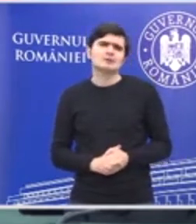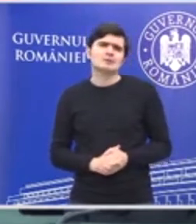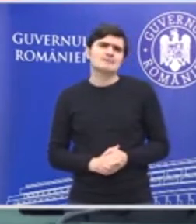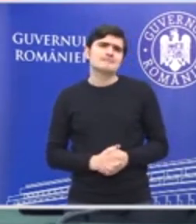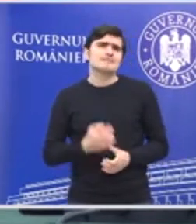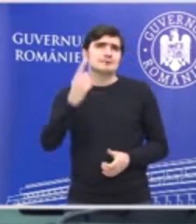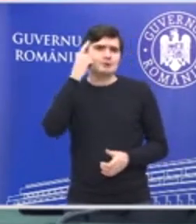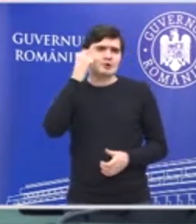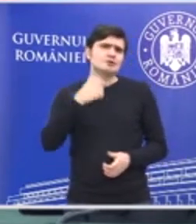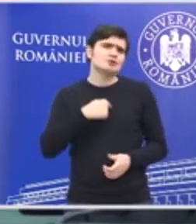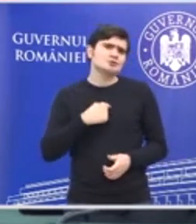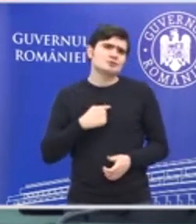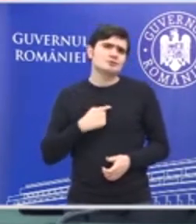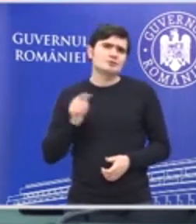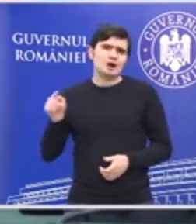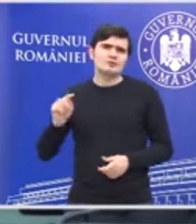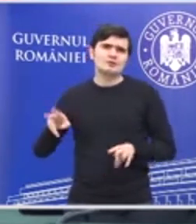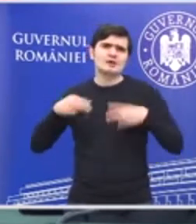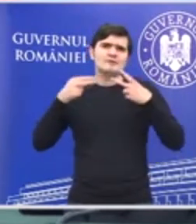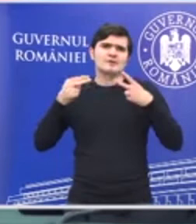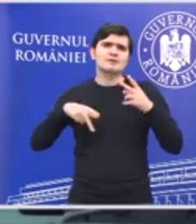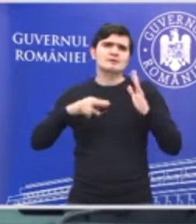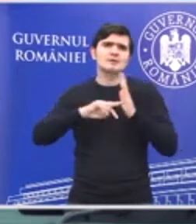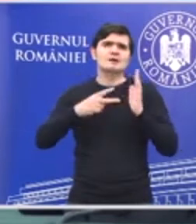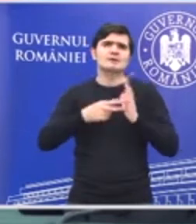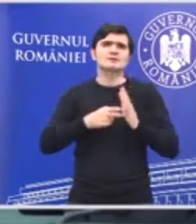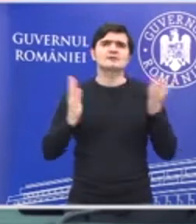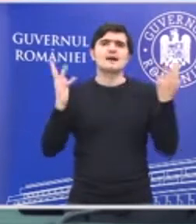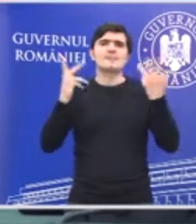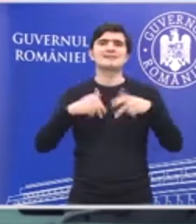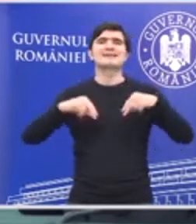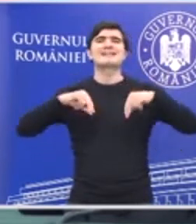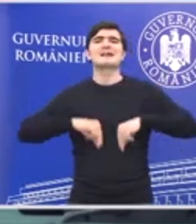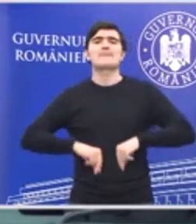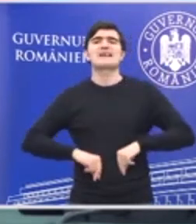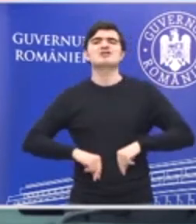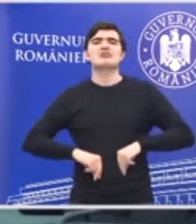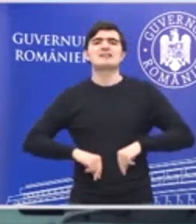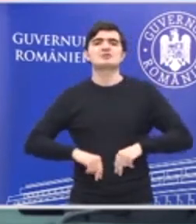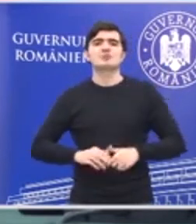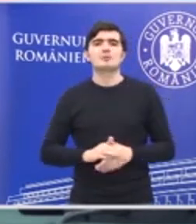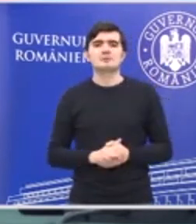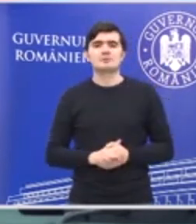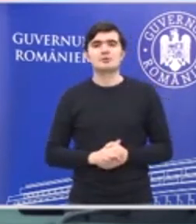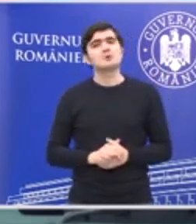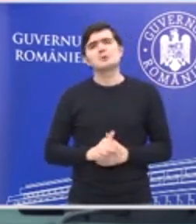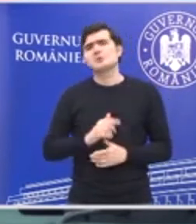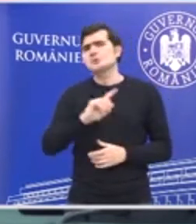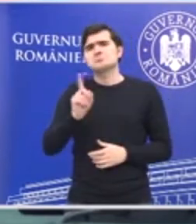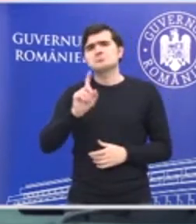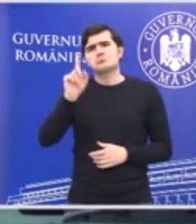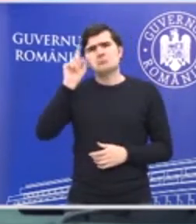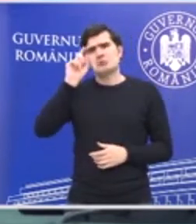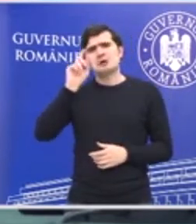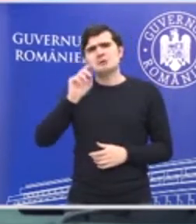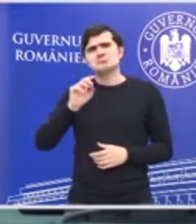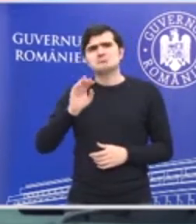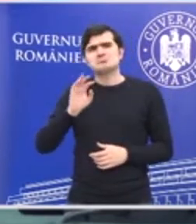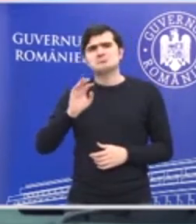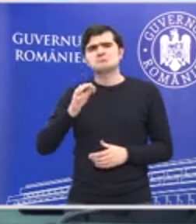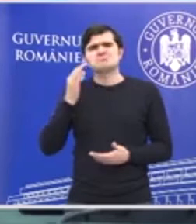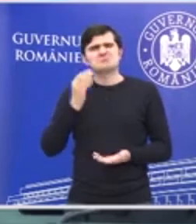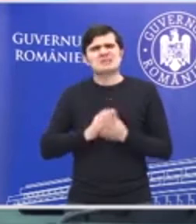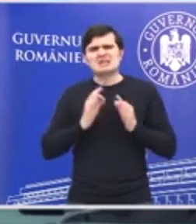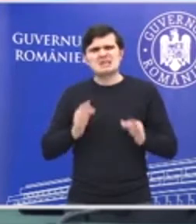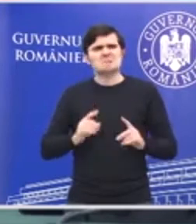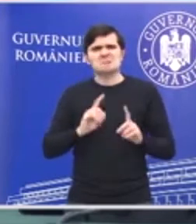Din câte știu, este un eveniment organizat de administrația prezidențială. Nu cred că are și sunt aproape convins că nu are